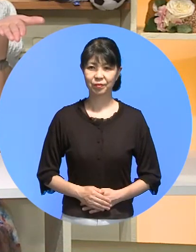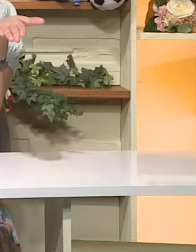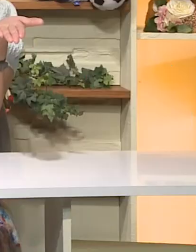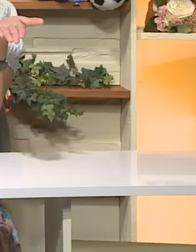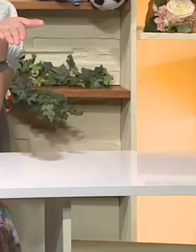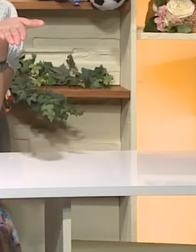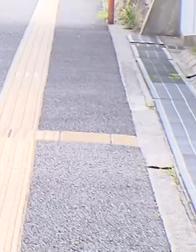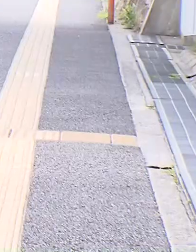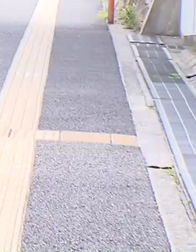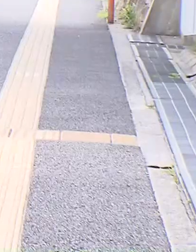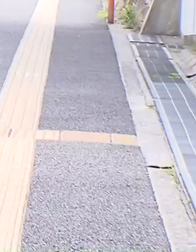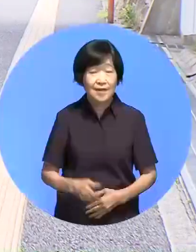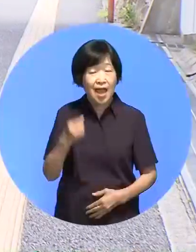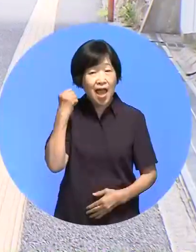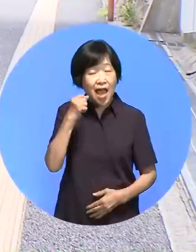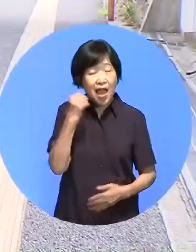うぞ。